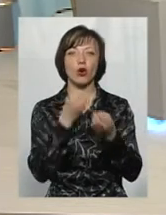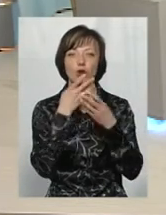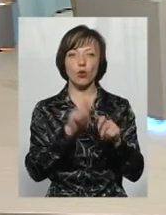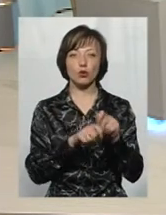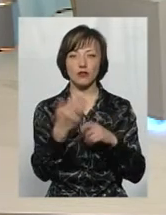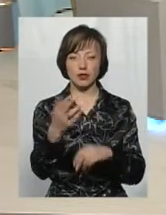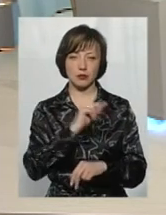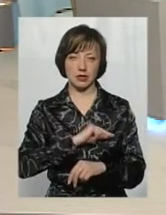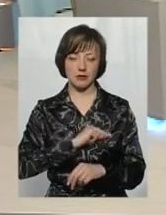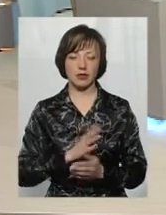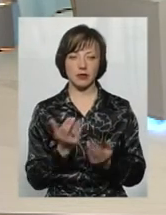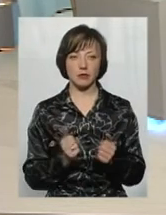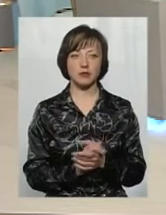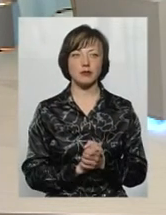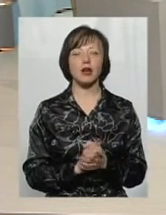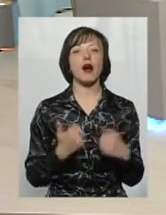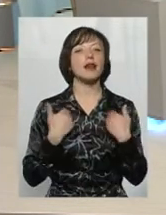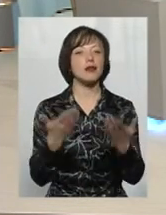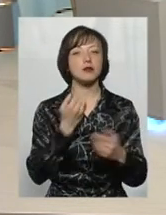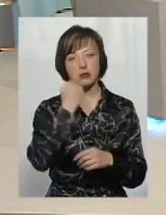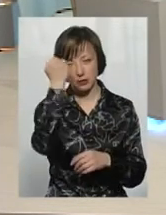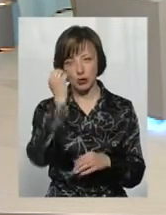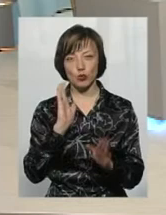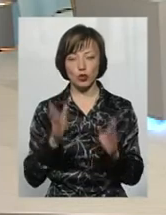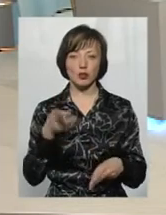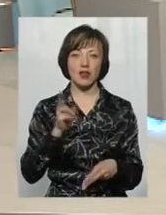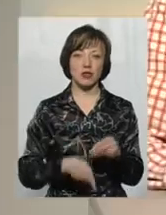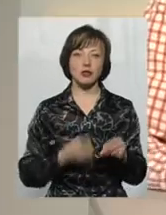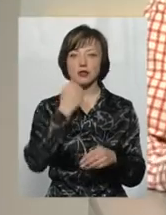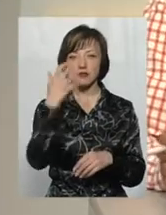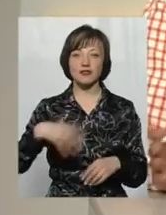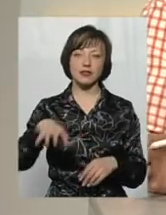вас, так, ваших працівників. Що ж, я вам дякую, ми будемо завершувати.